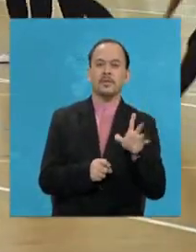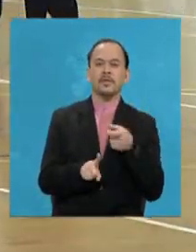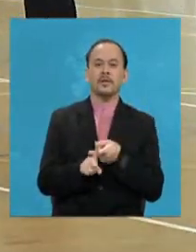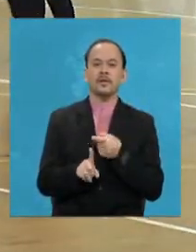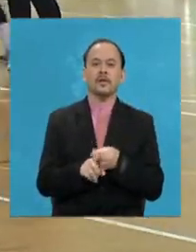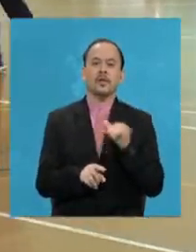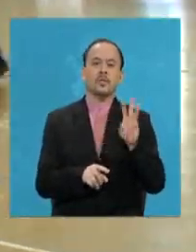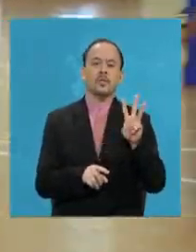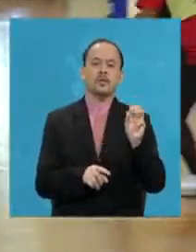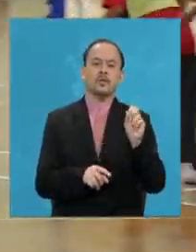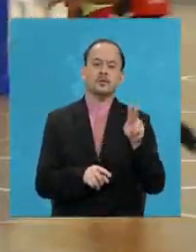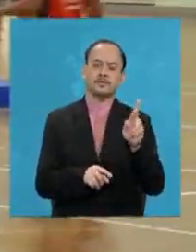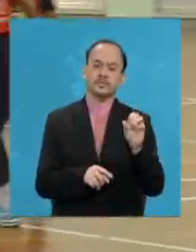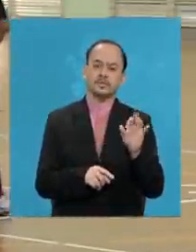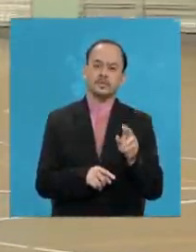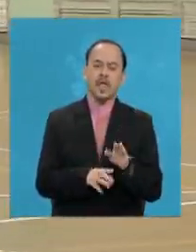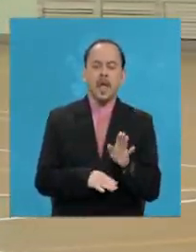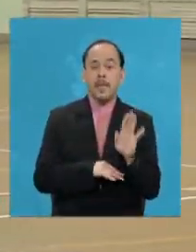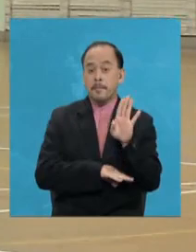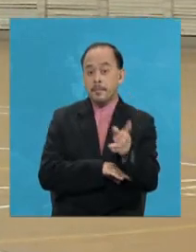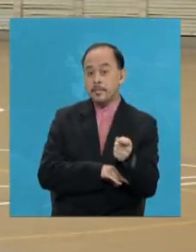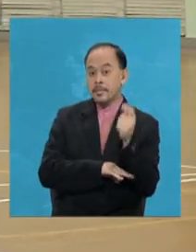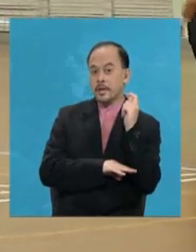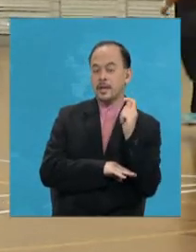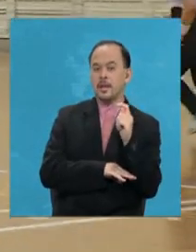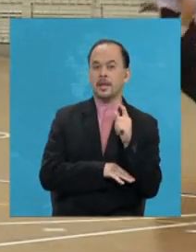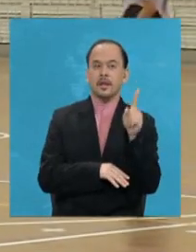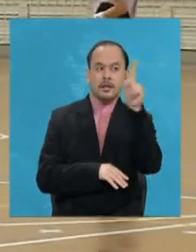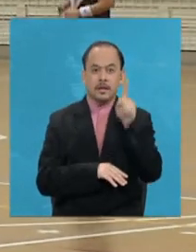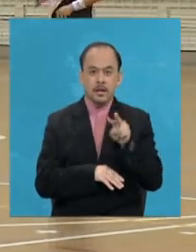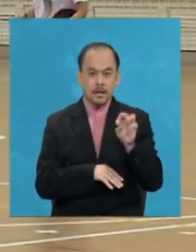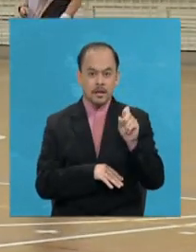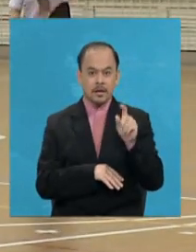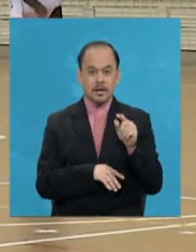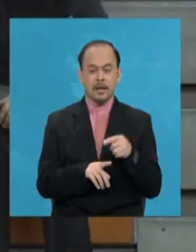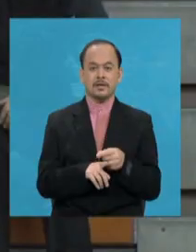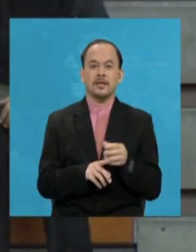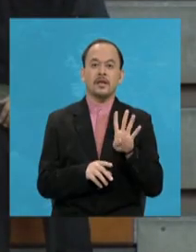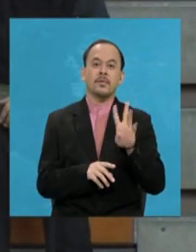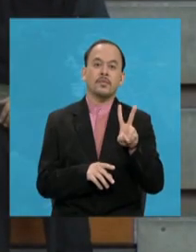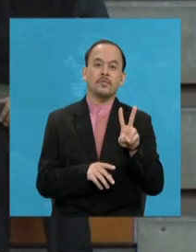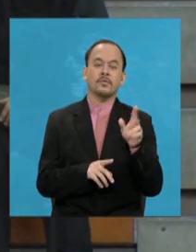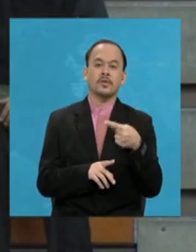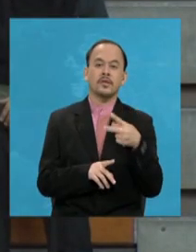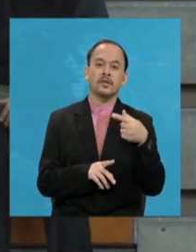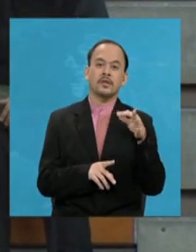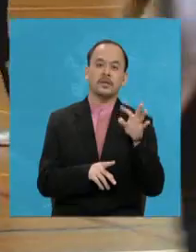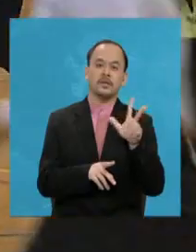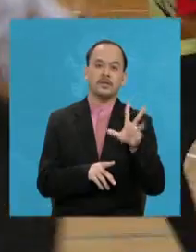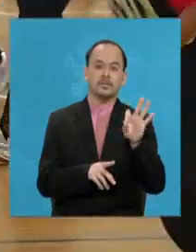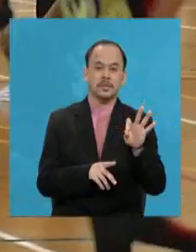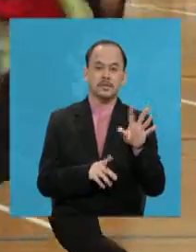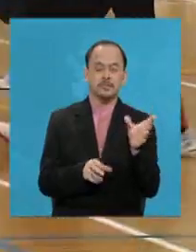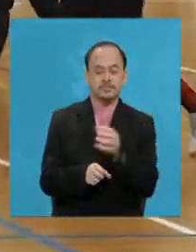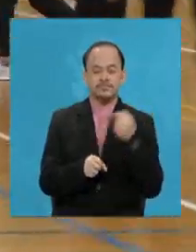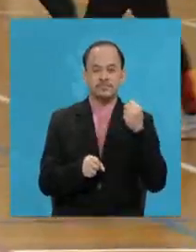sementara itu Pada perlawanan sebelah petang tadi ada netmenang ke atas tingles 42391